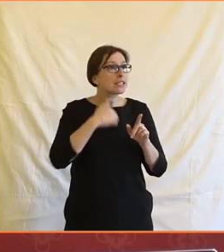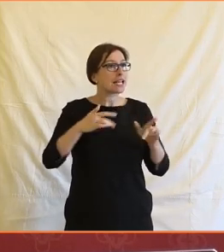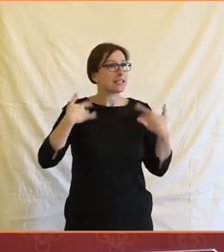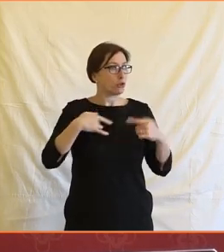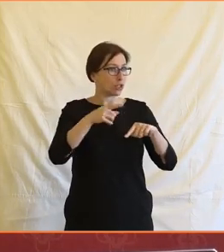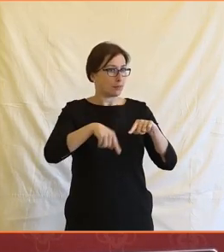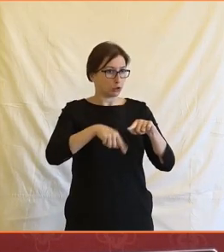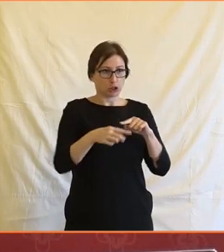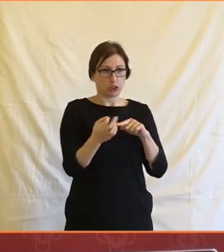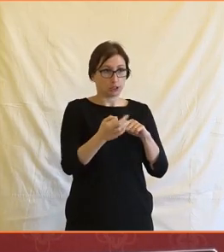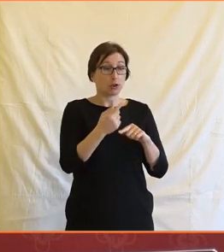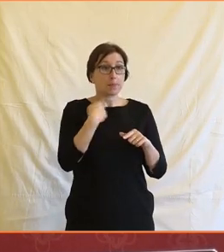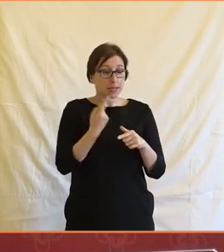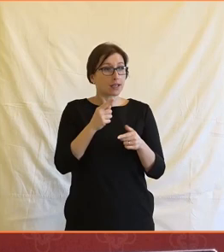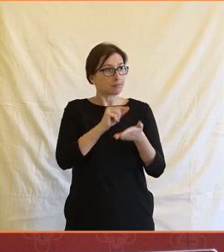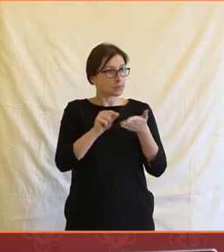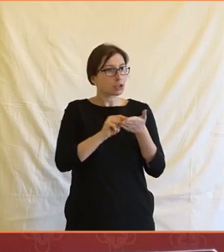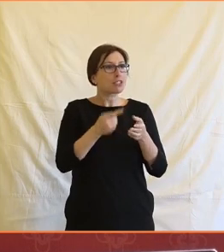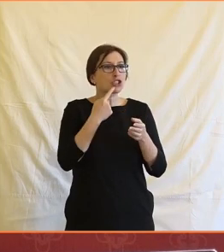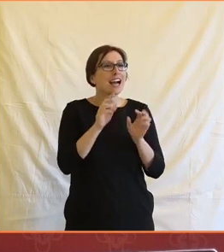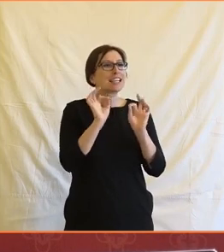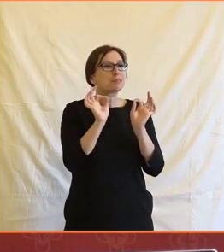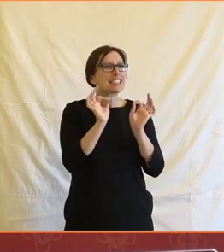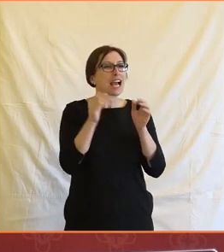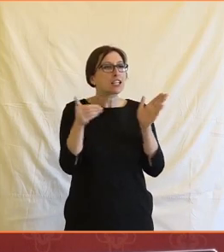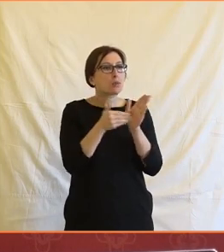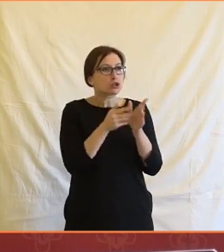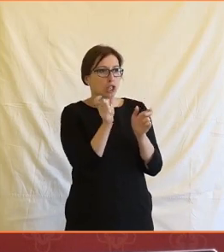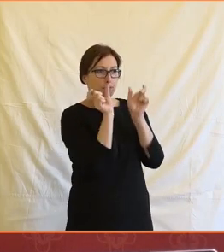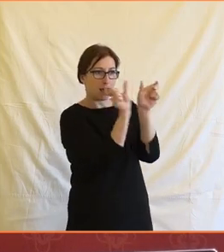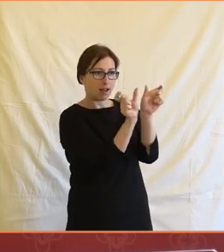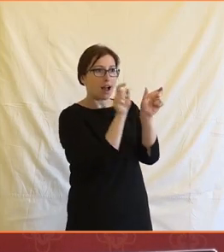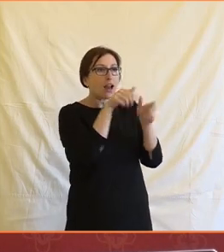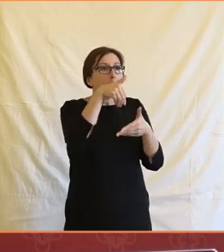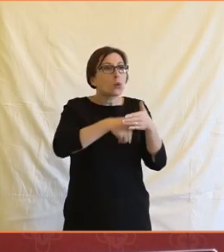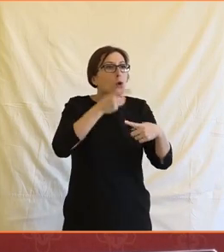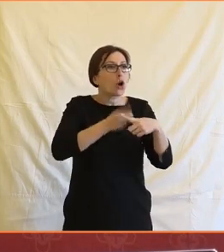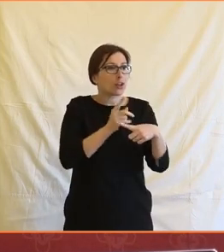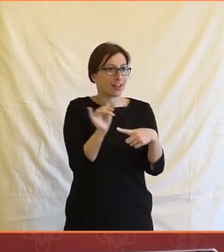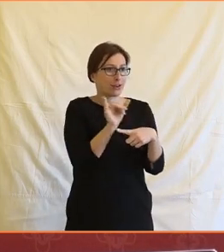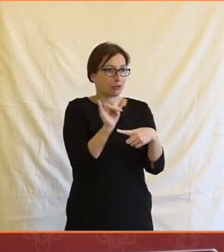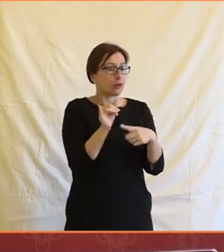postižením. My tady sice píšeme lidé se speciálními potřebami, ale konkrétně